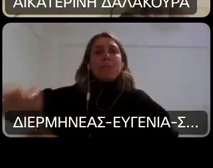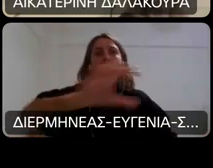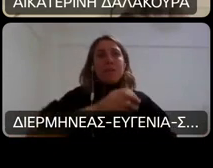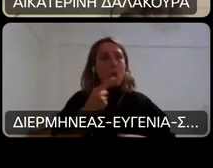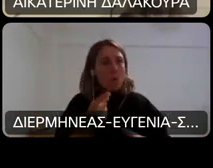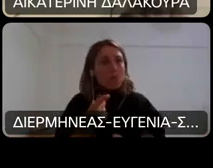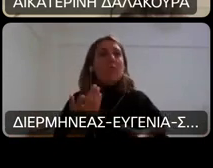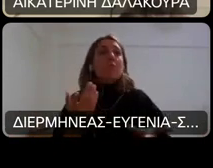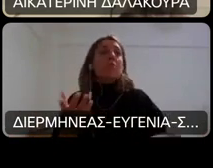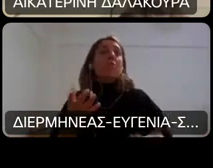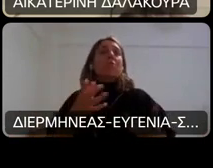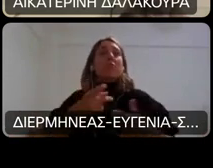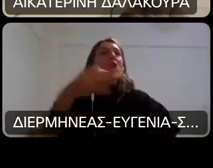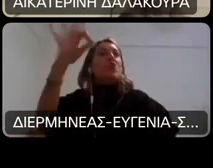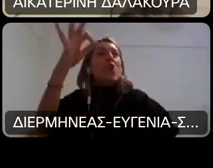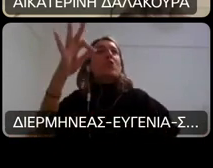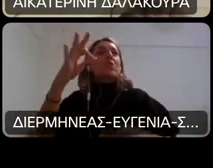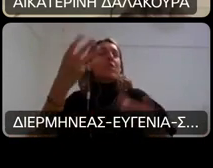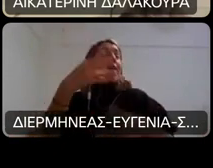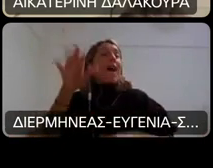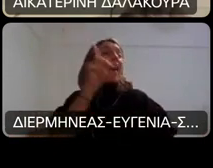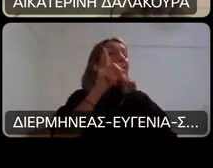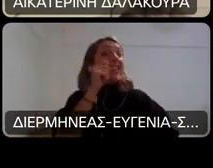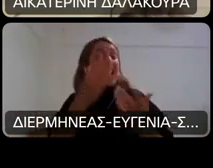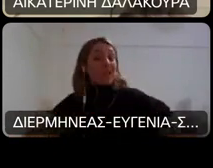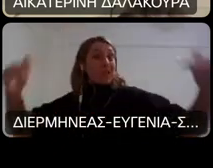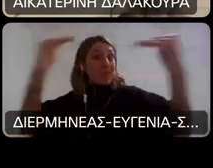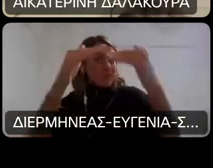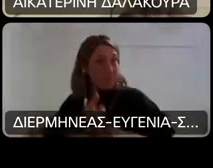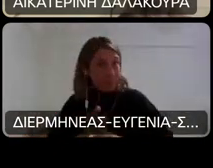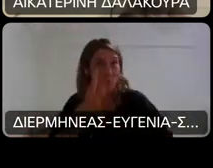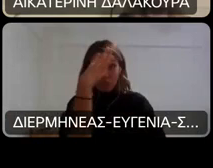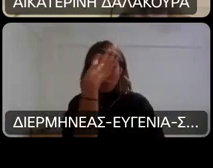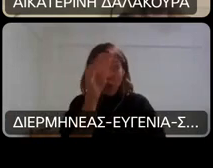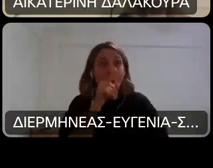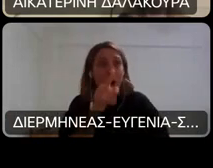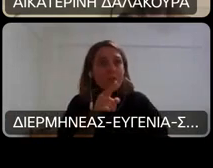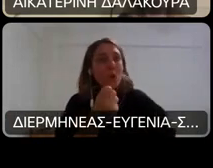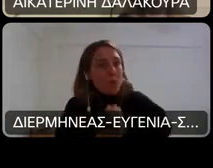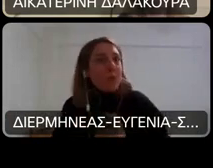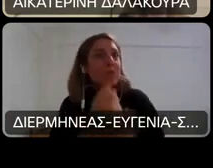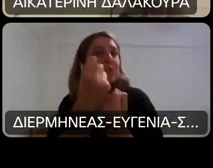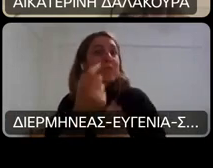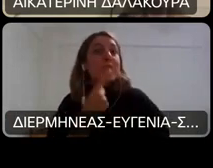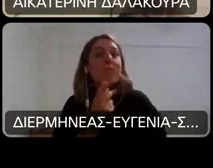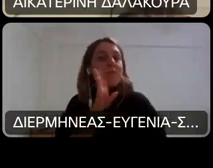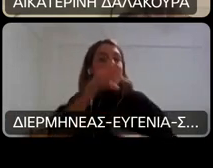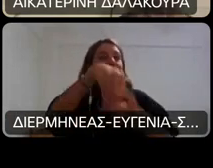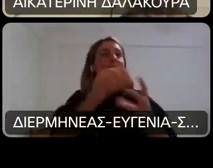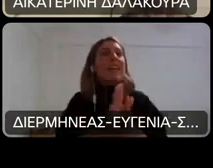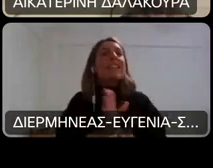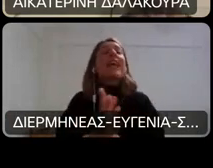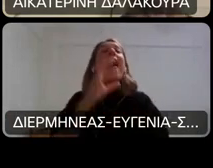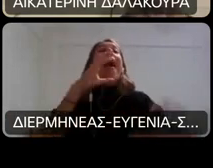στην κατεύθυνση της προώθησης της ισότητας στην ακαδημαϊκή ζωή του Ιδρύματος, έχει ενταχθεί και το πεδίο της επικοινωνίας, δηλαδή της